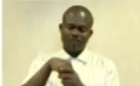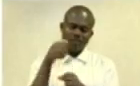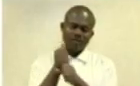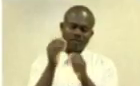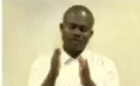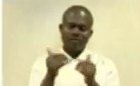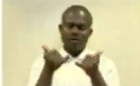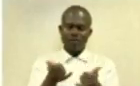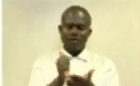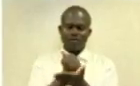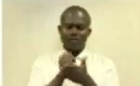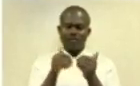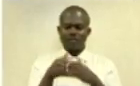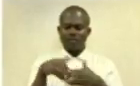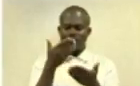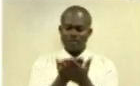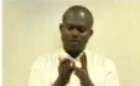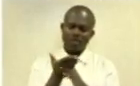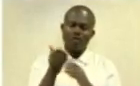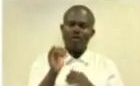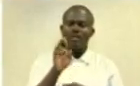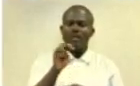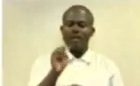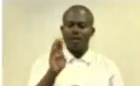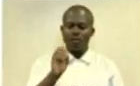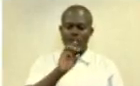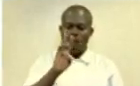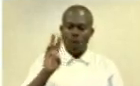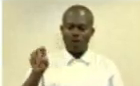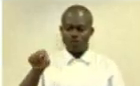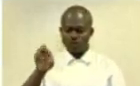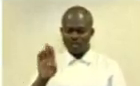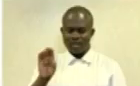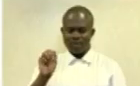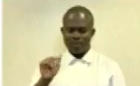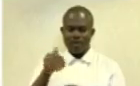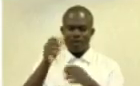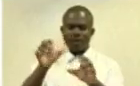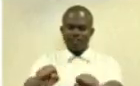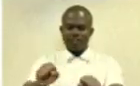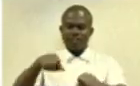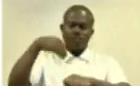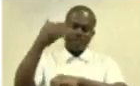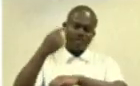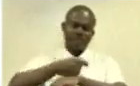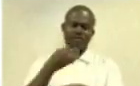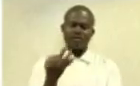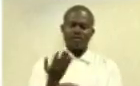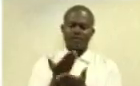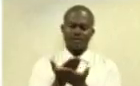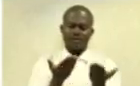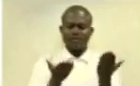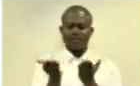kazi. Ubu ishyango mga chijie kujajisa bidu kwa kurubugi irembo. Akawina ho abajiche ne bazaja baji ya kujifata ya nyuma minister tuwaji sabji.